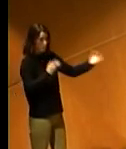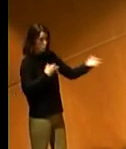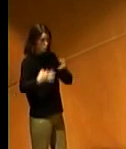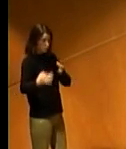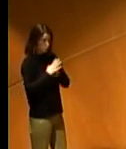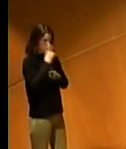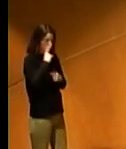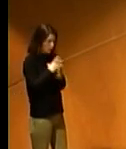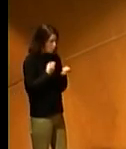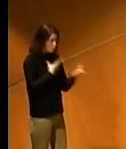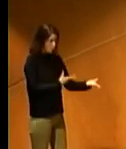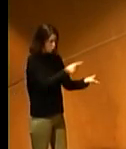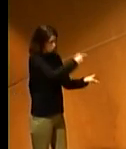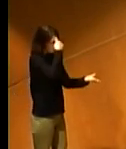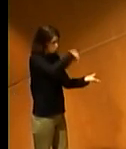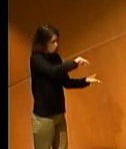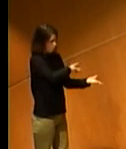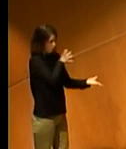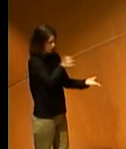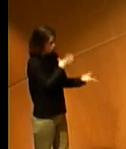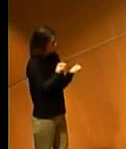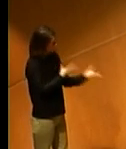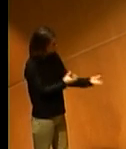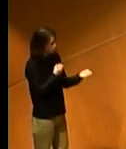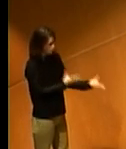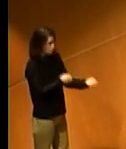stages. Alors, c'est bien beau de dire il faut de la